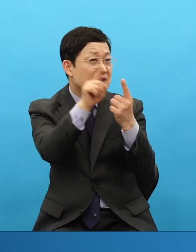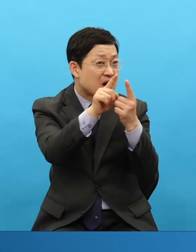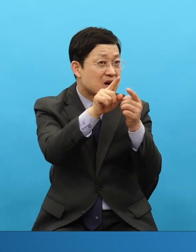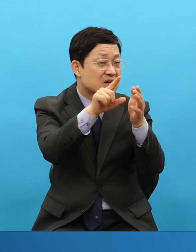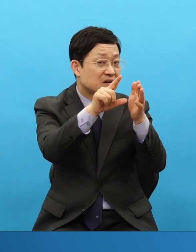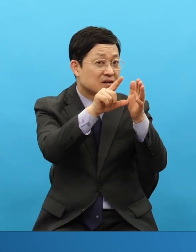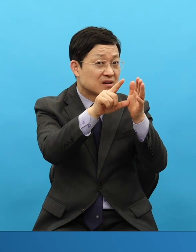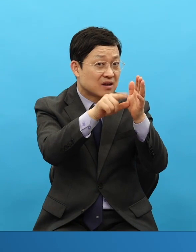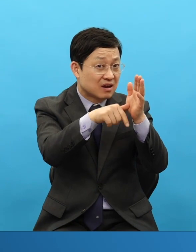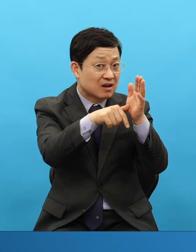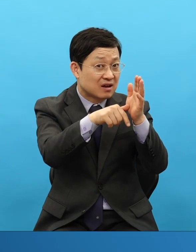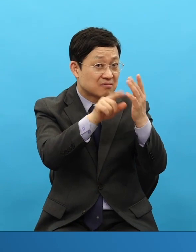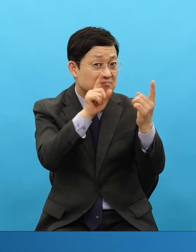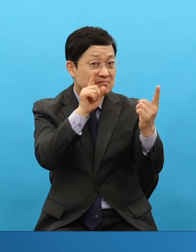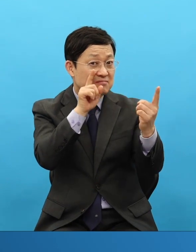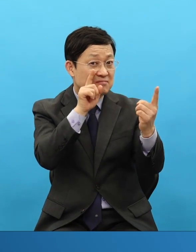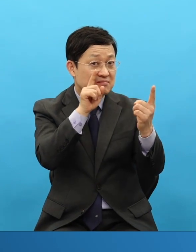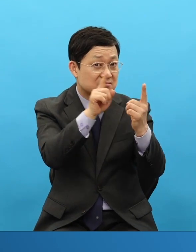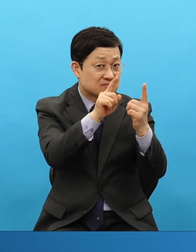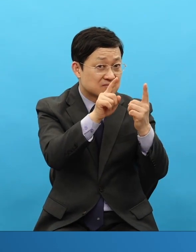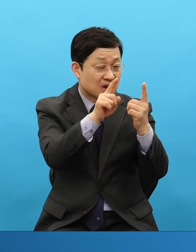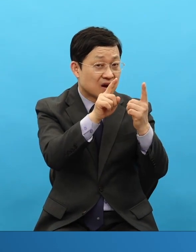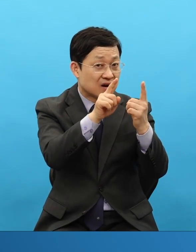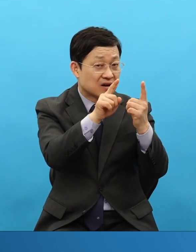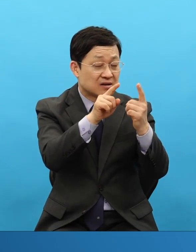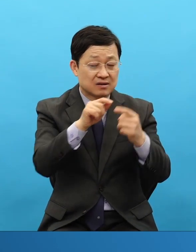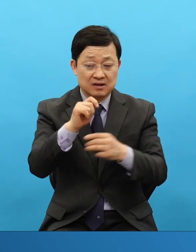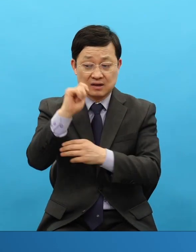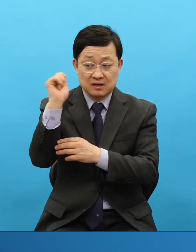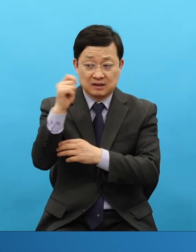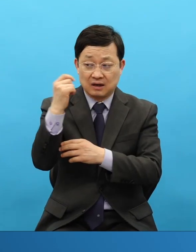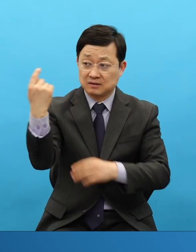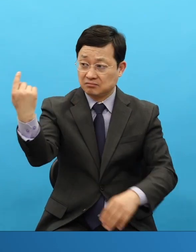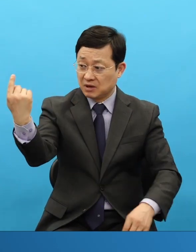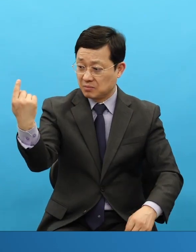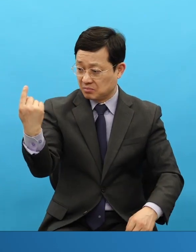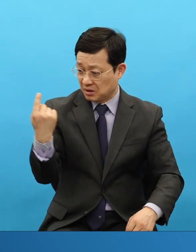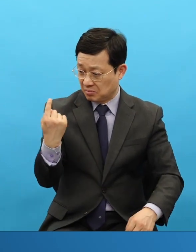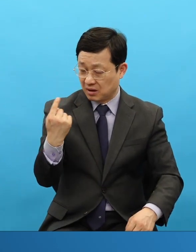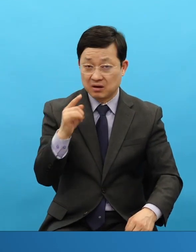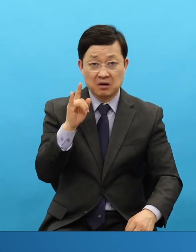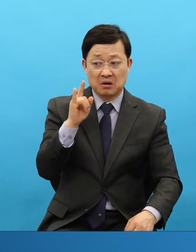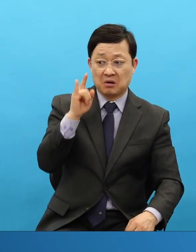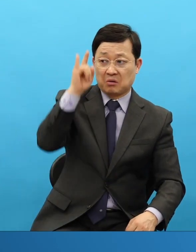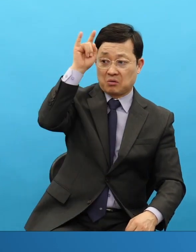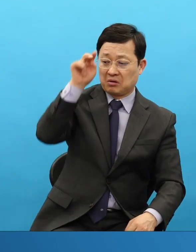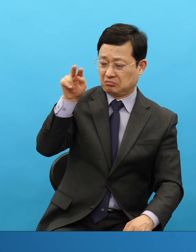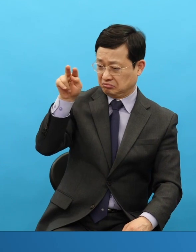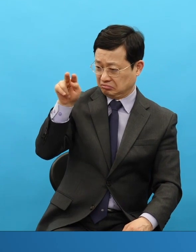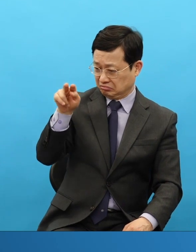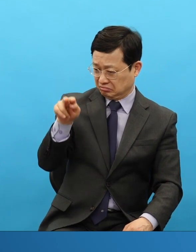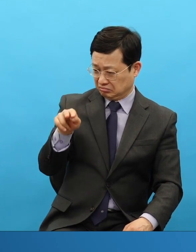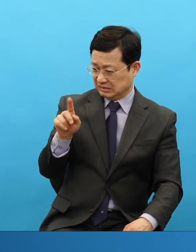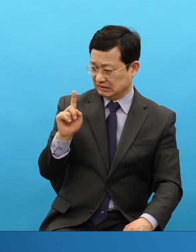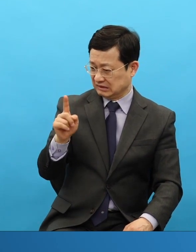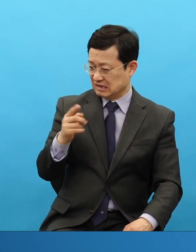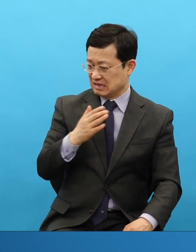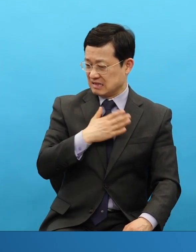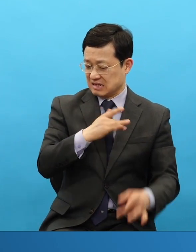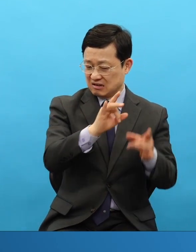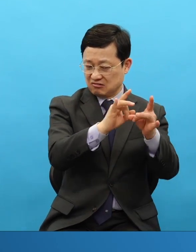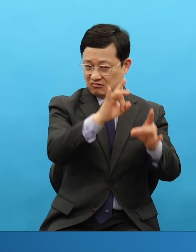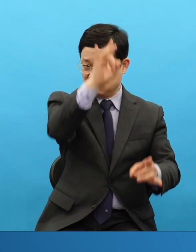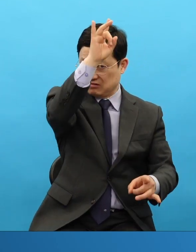그게 중요한 게 하나 있어요. A very important answer. 다윗이 오니까 골리앗이 자기 신의 이름으로 다윗을